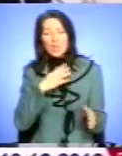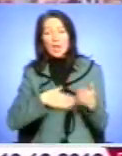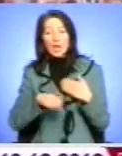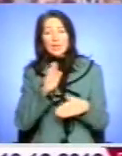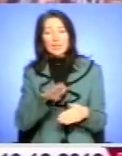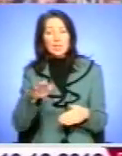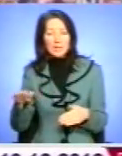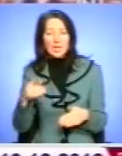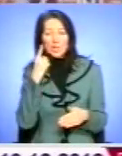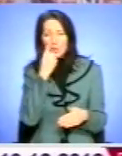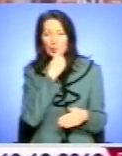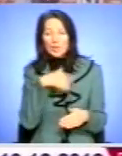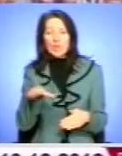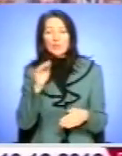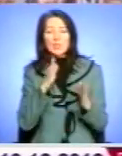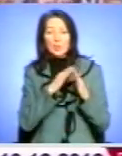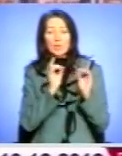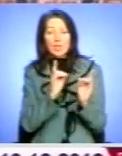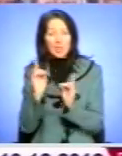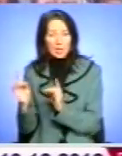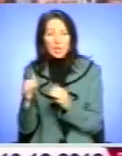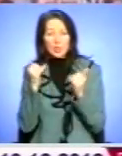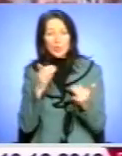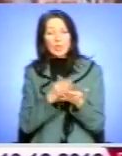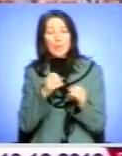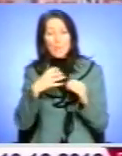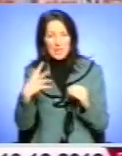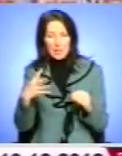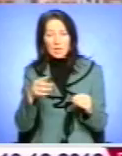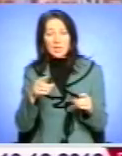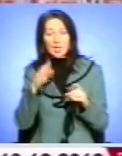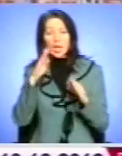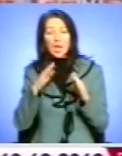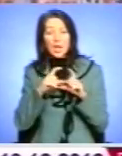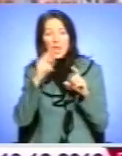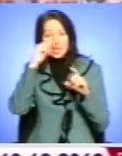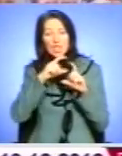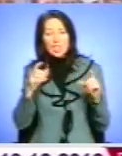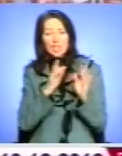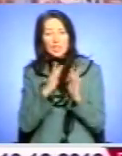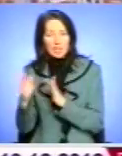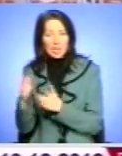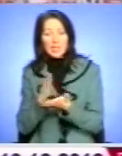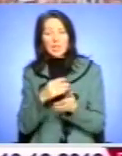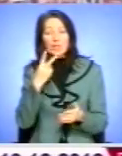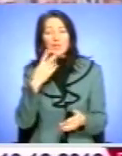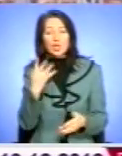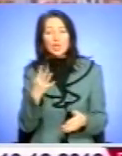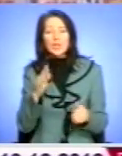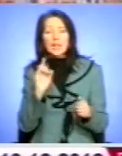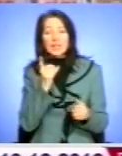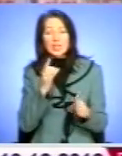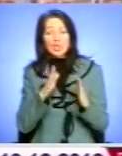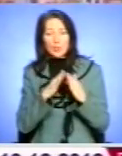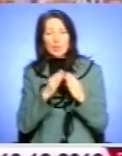оченята. Всі інтернатні заклади без виключення. На сьогоднішній день їх є 15 інтернатних закладів, є 24 дитячих будинки сімейного типу